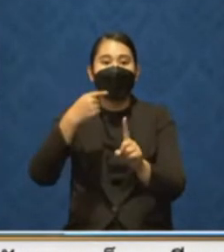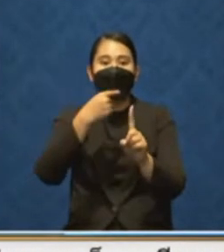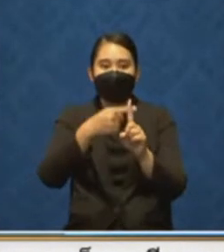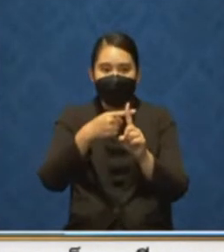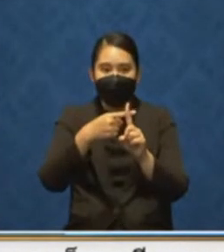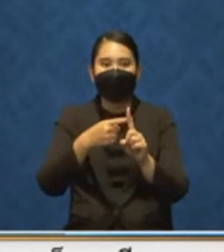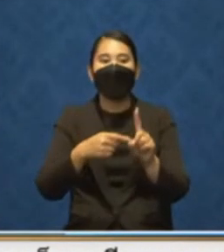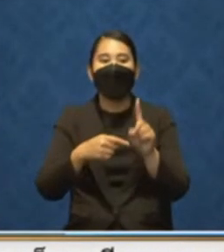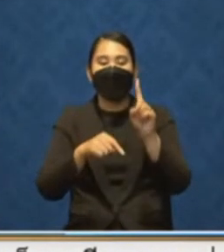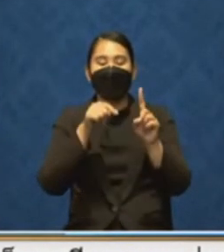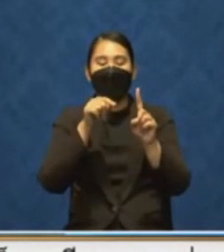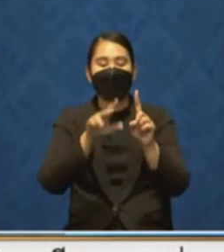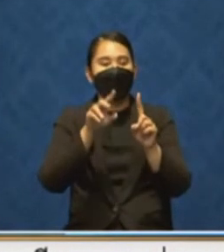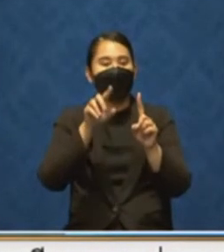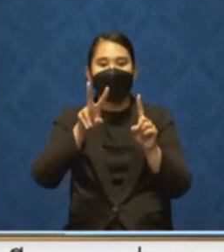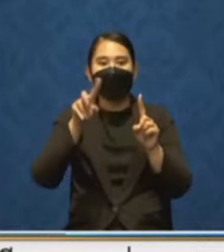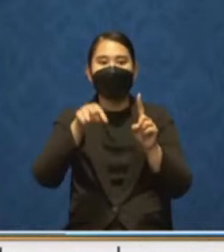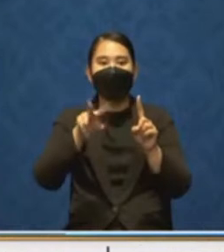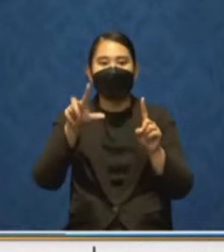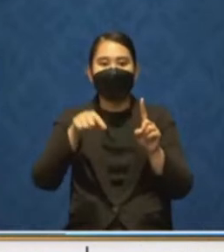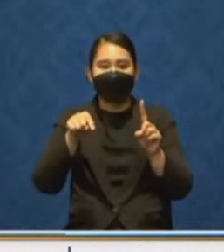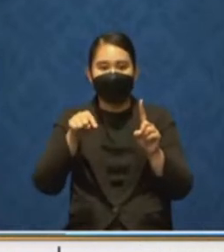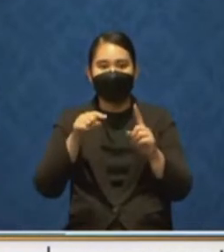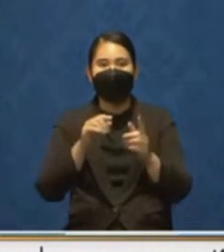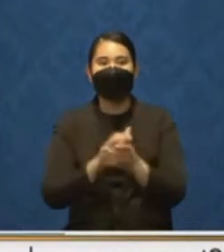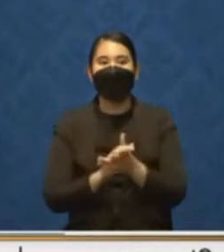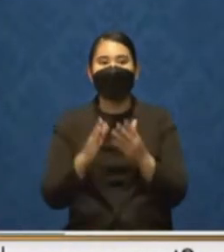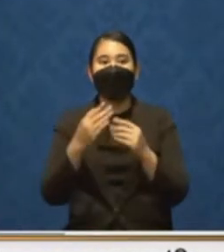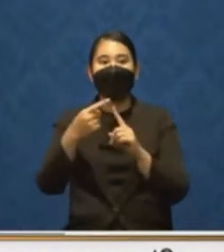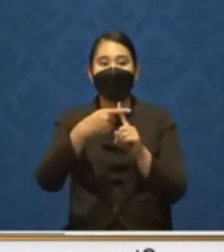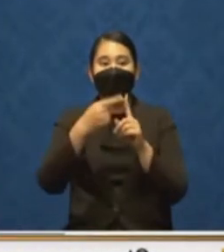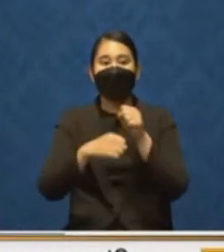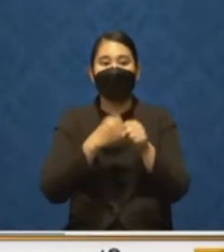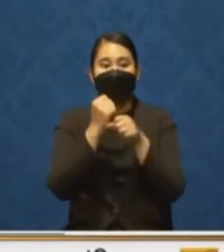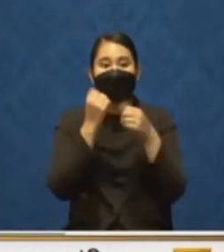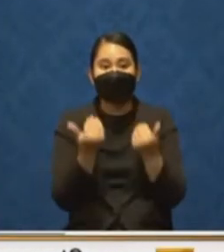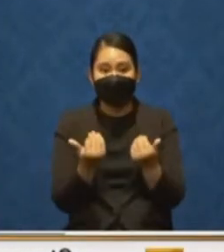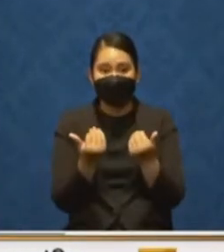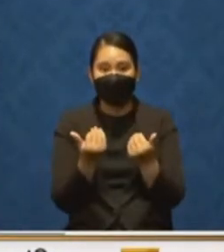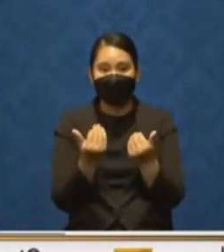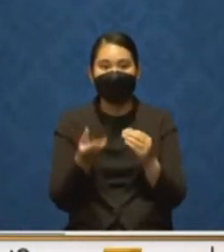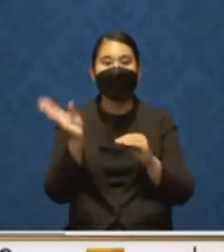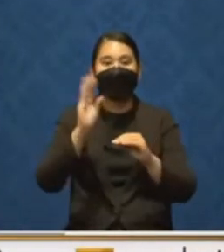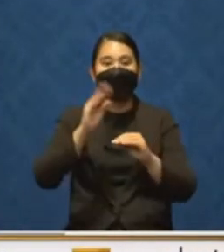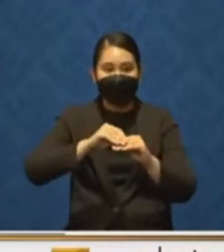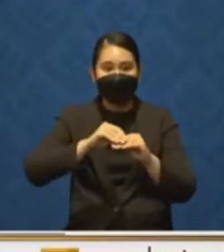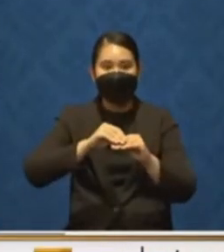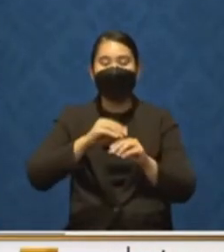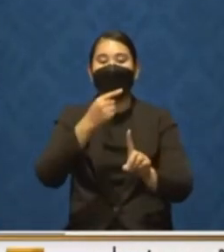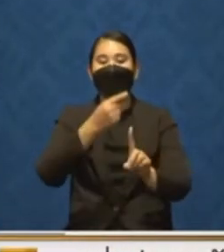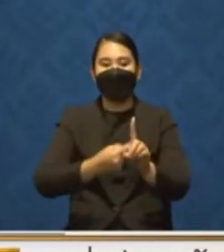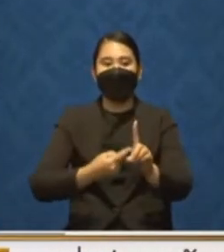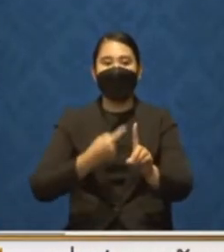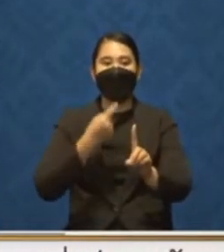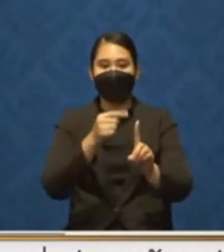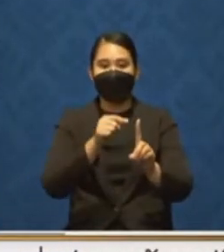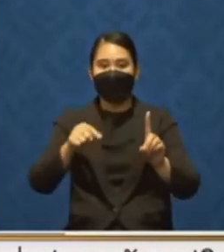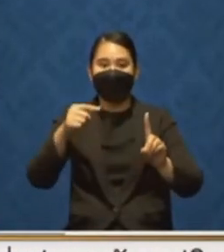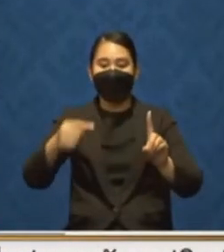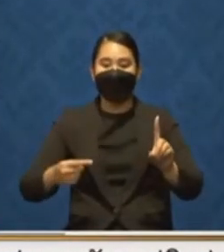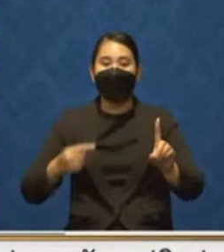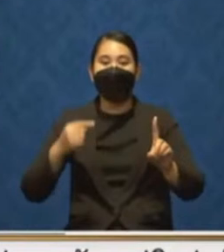1.23มาบวกเอาปีนี้ครับเพิ่มขึ้นตั้งแต่เดือนมกราคมถึงมิถุนายน